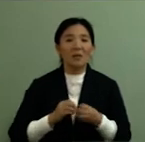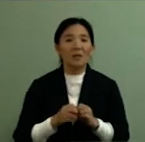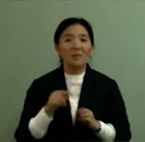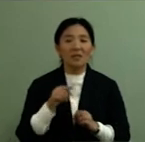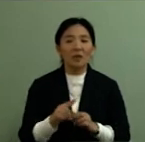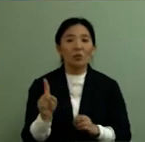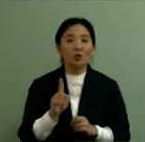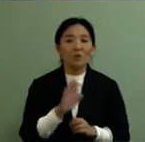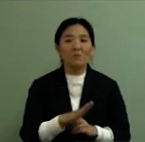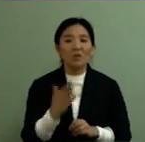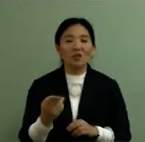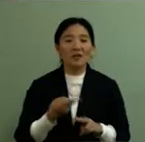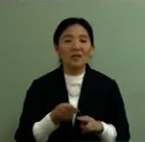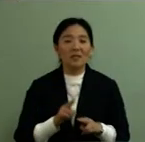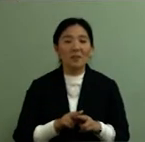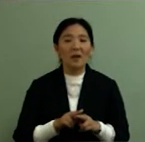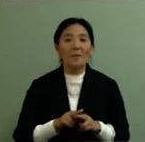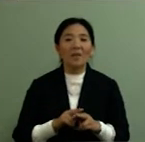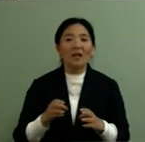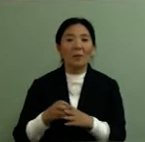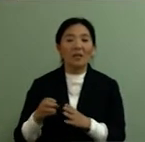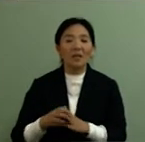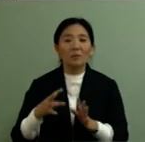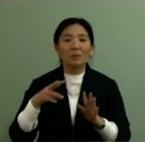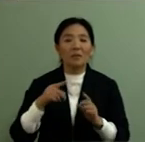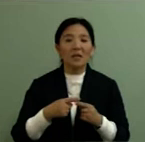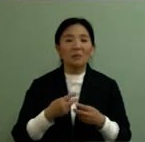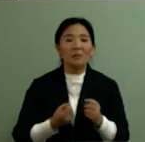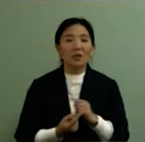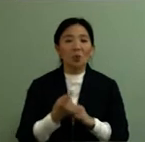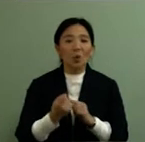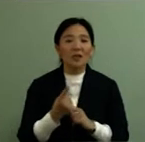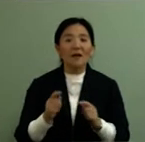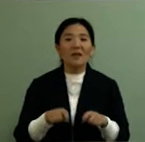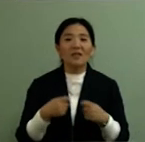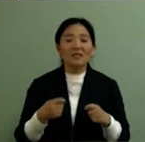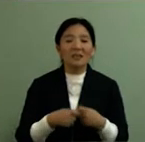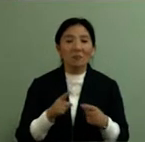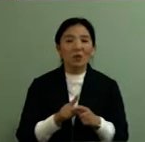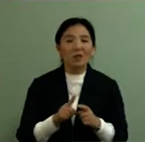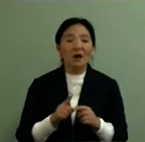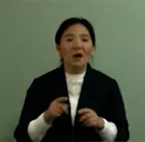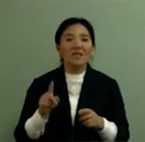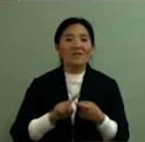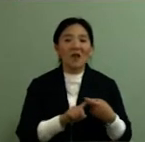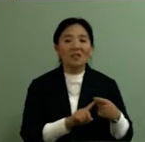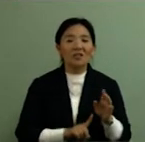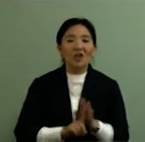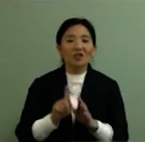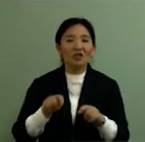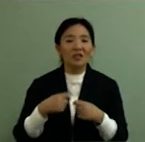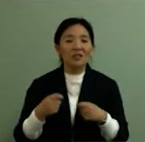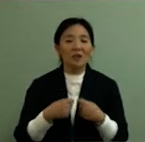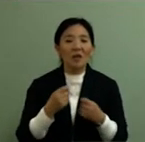тем, что между этими компонентами происходит разрыв, то есть связи разрываются. А это могут быть